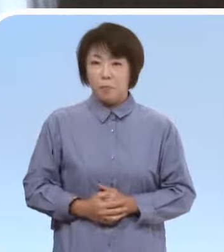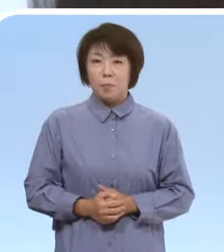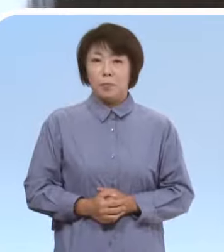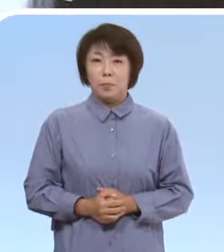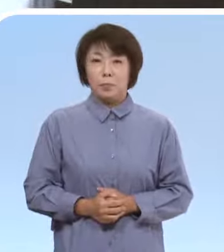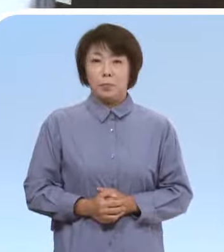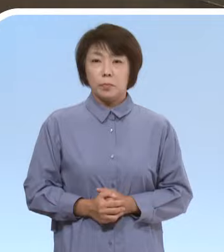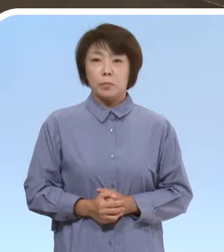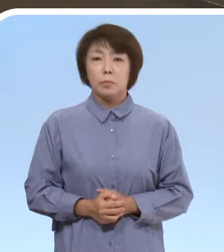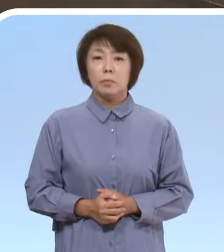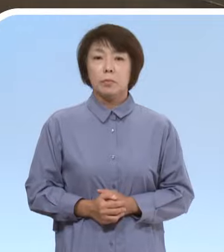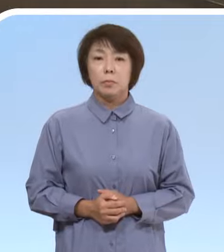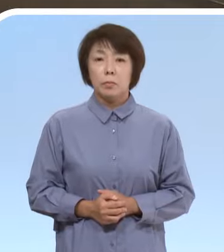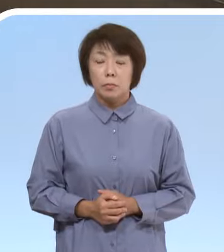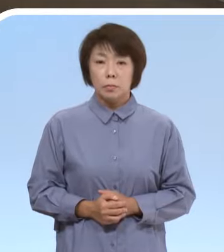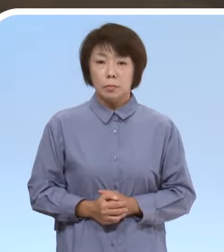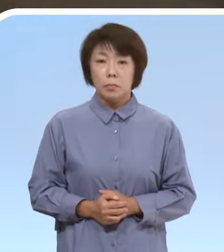します。